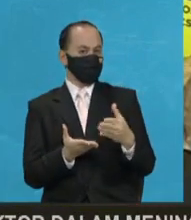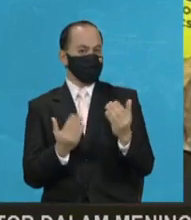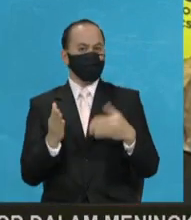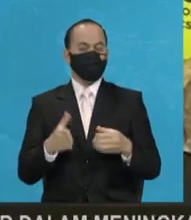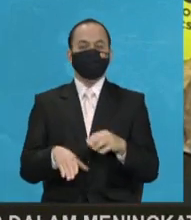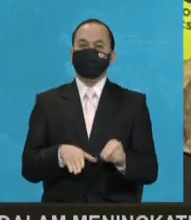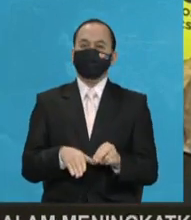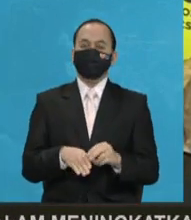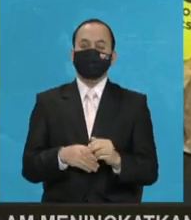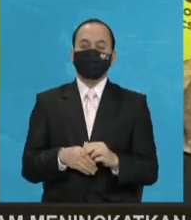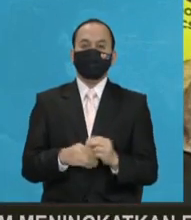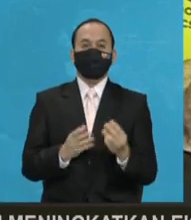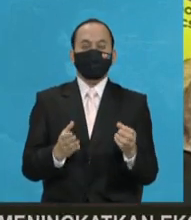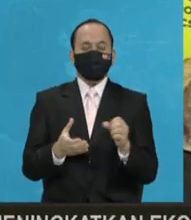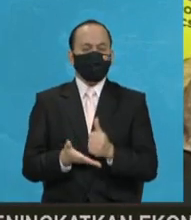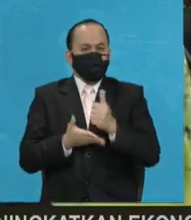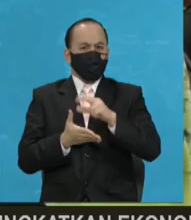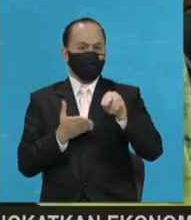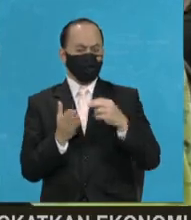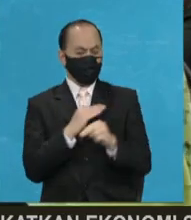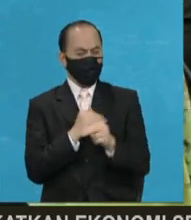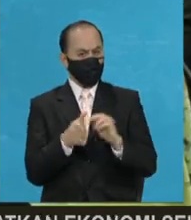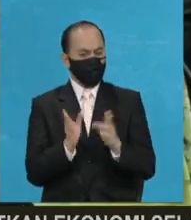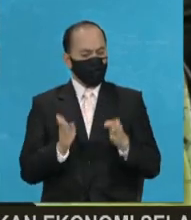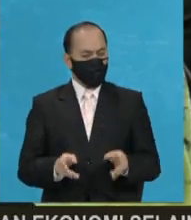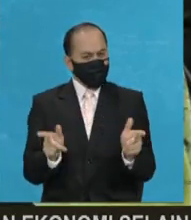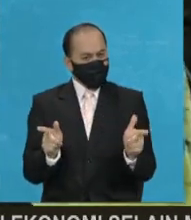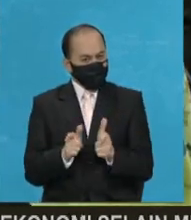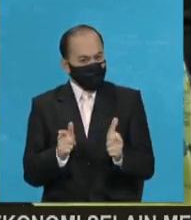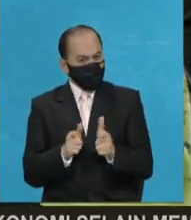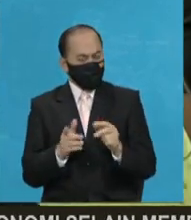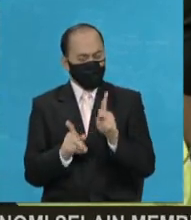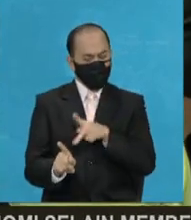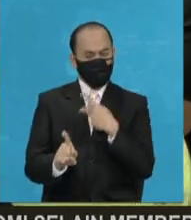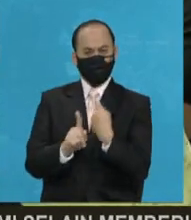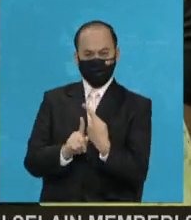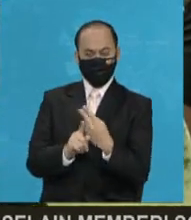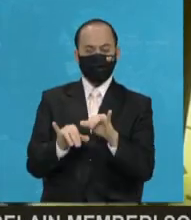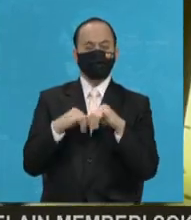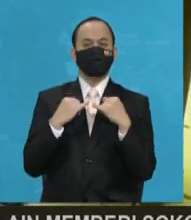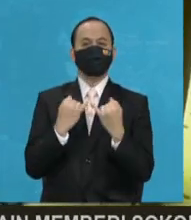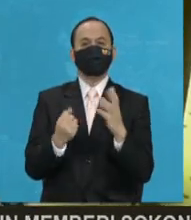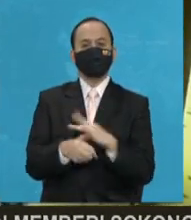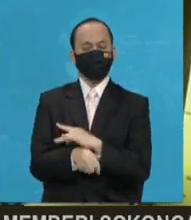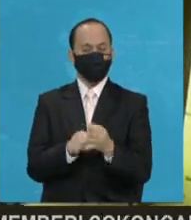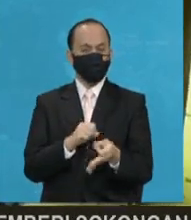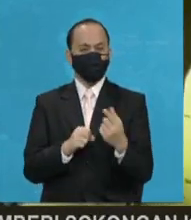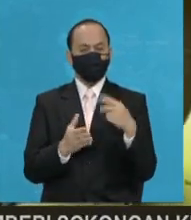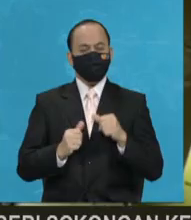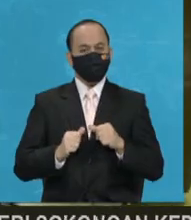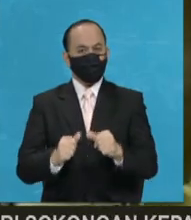ia juga membantu para penjaga dan pengusaha kecil-kecilan yang terkesan dengan situasi ini dalam meneruskan